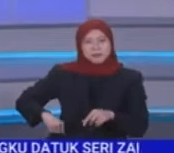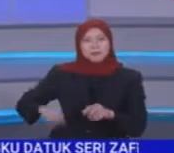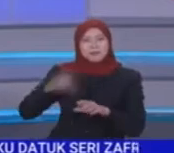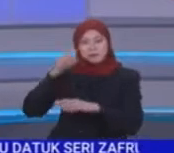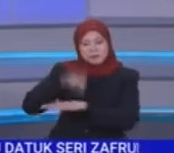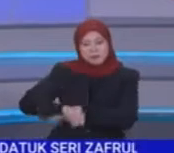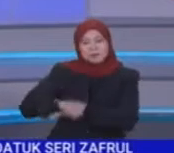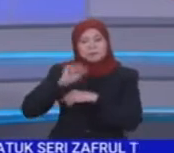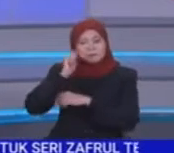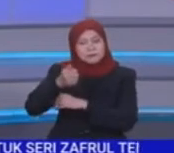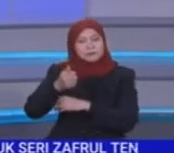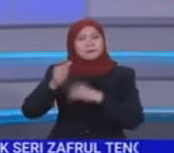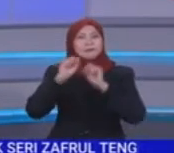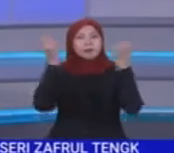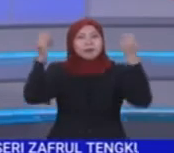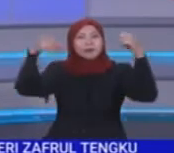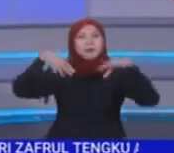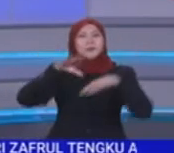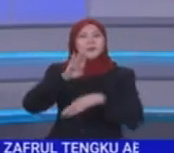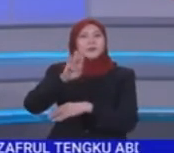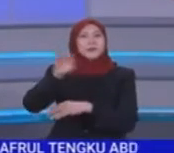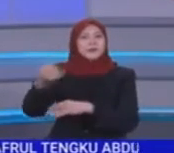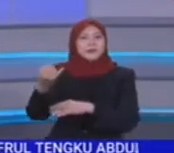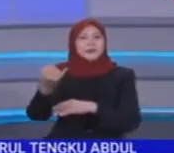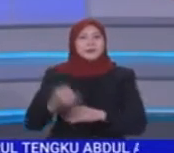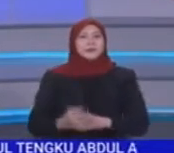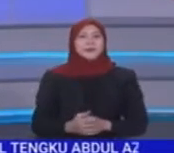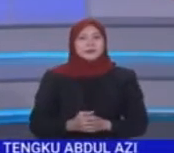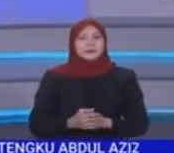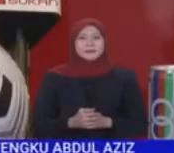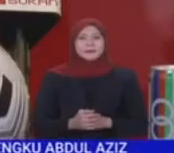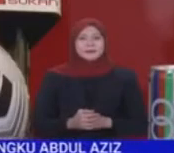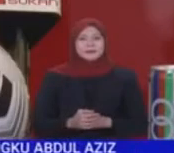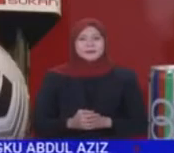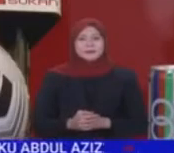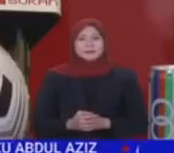malam esok di Stadium Nasional Bukit Jalil.